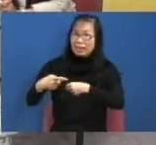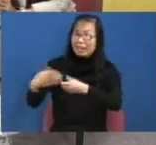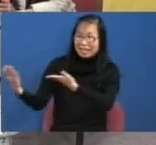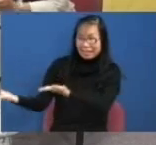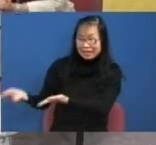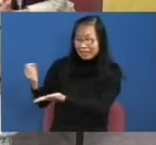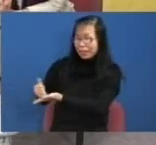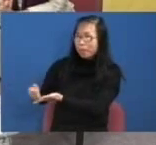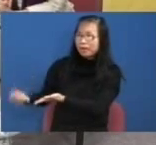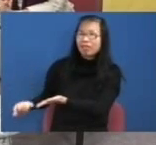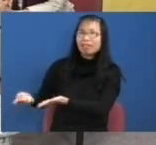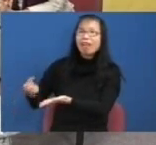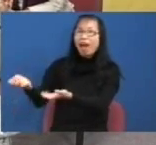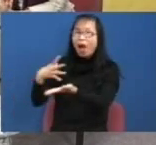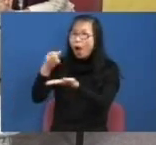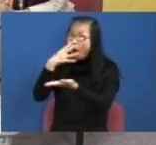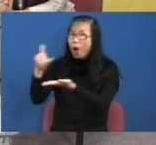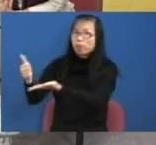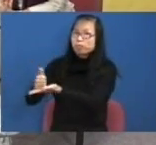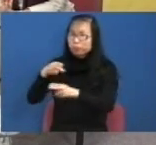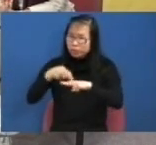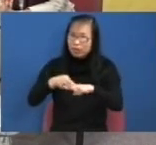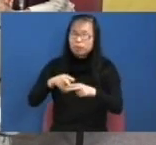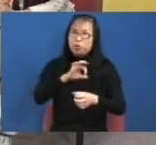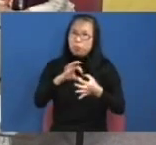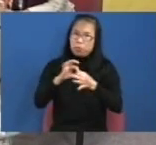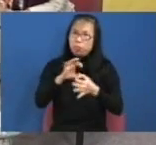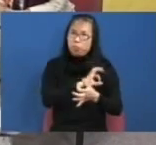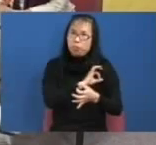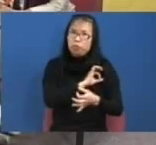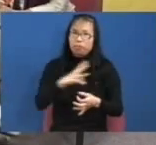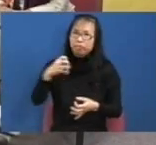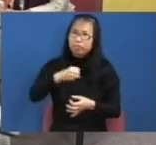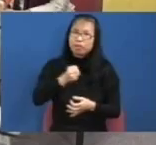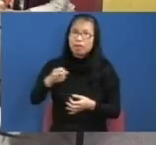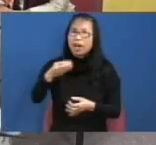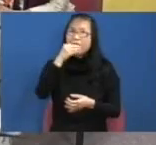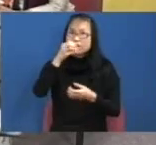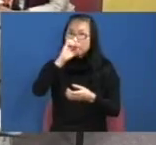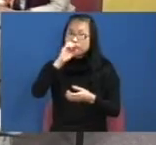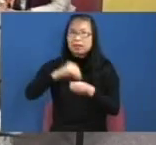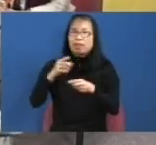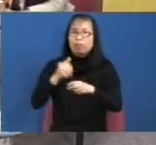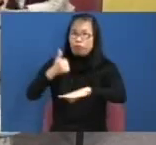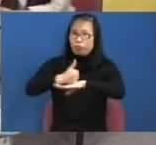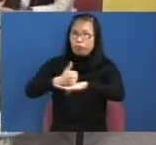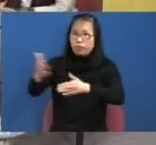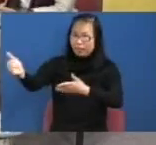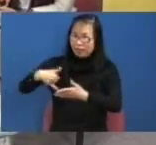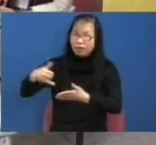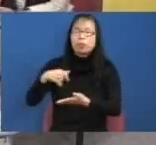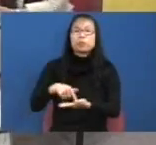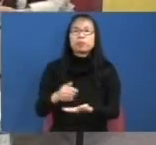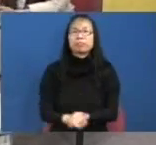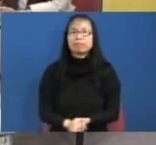邊咧就請咗香港餐飲聯業協會嘅會長、香港食品委員會嘅主席啊黃家和先生。